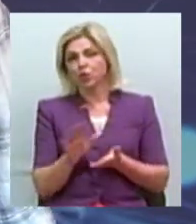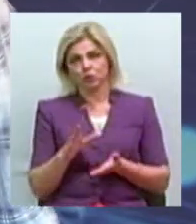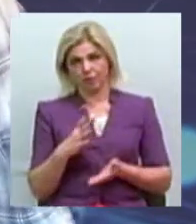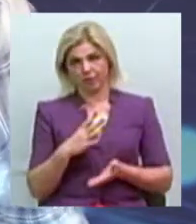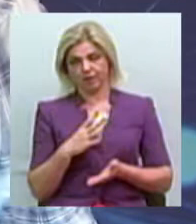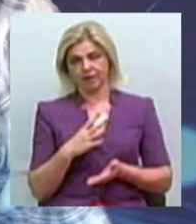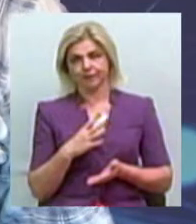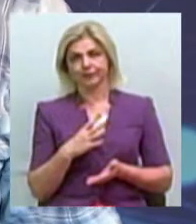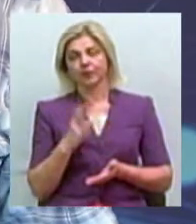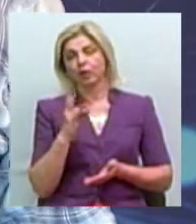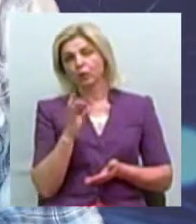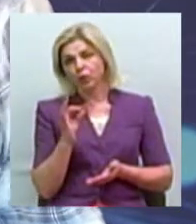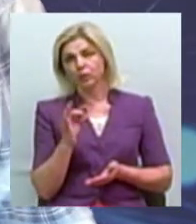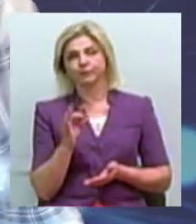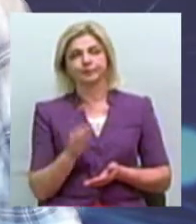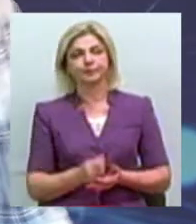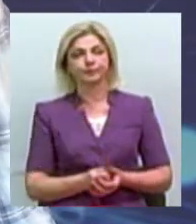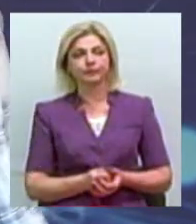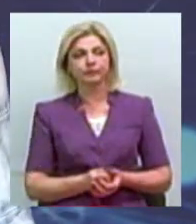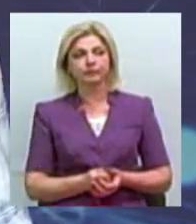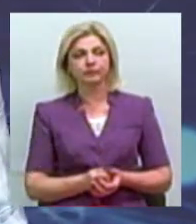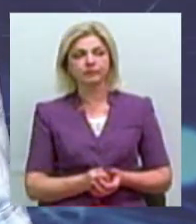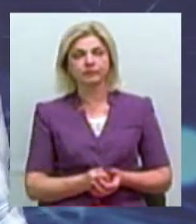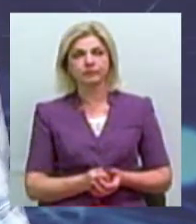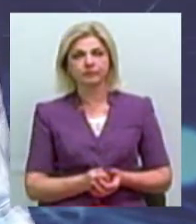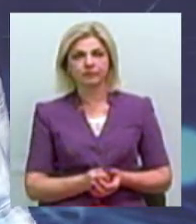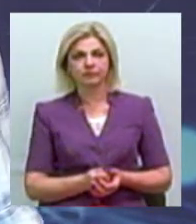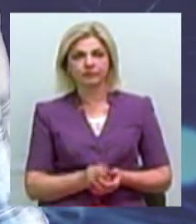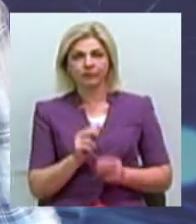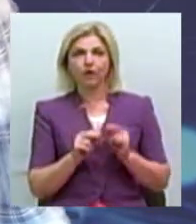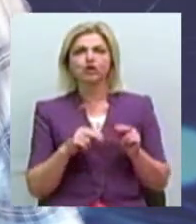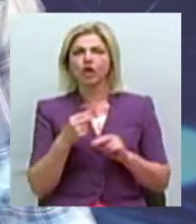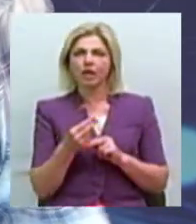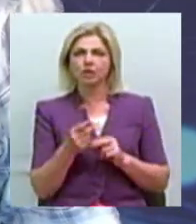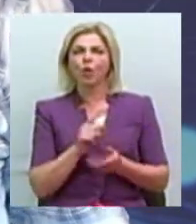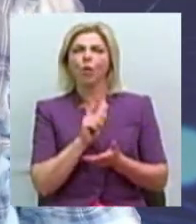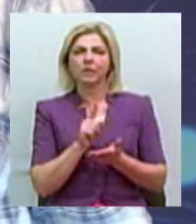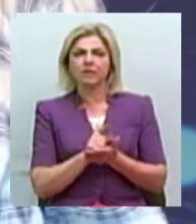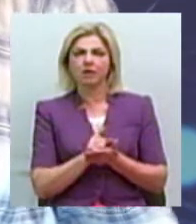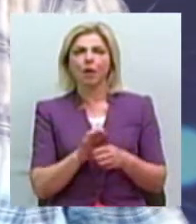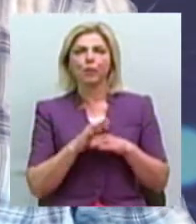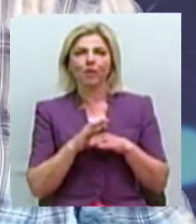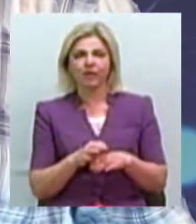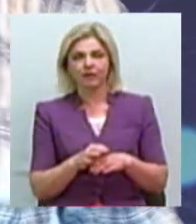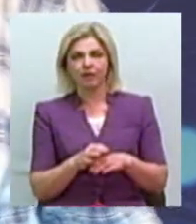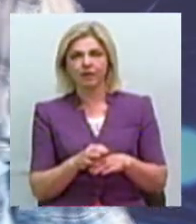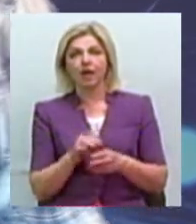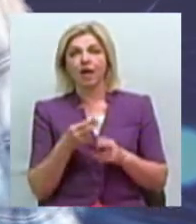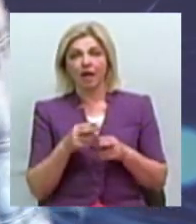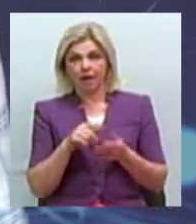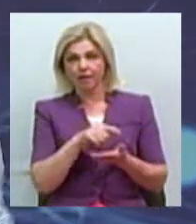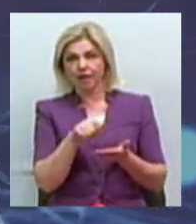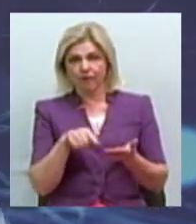быть. Вот. Но через, так сказать, обязательно проведение этих